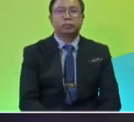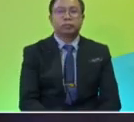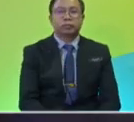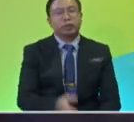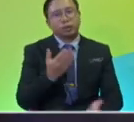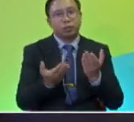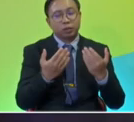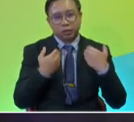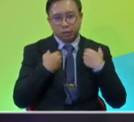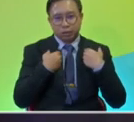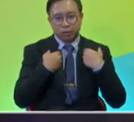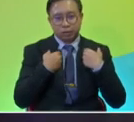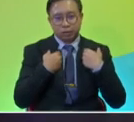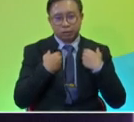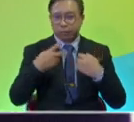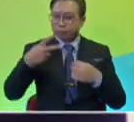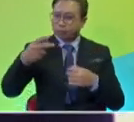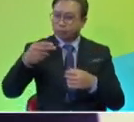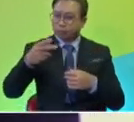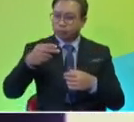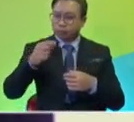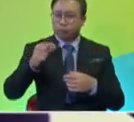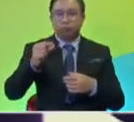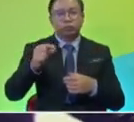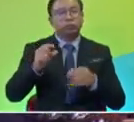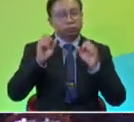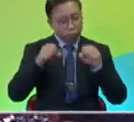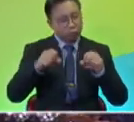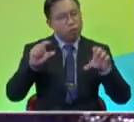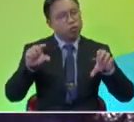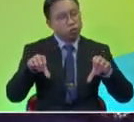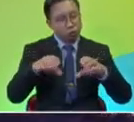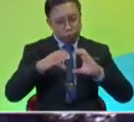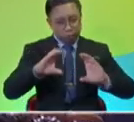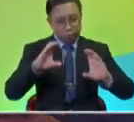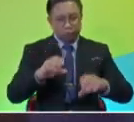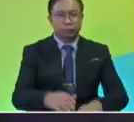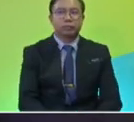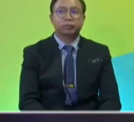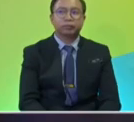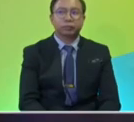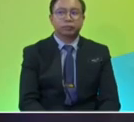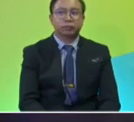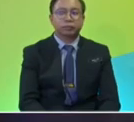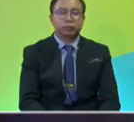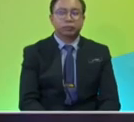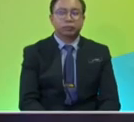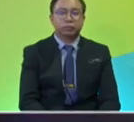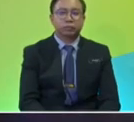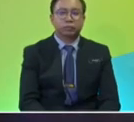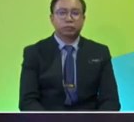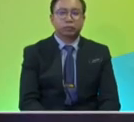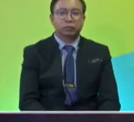kita ada chopstick yang keras copstik yang besi macam ni kan so kita boleh Cuba ketuk dia ah